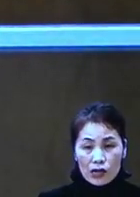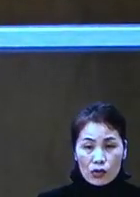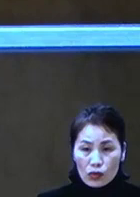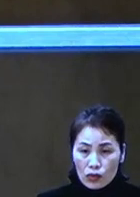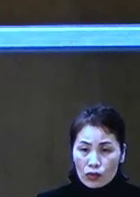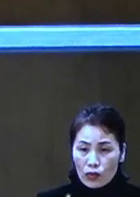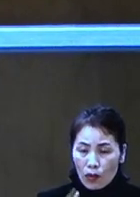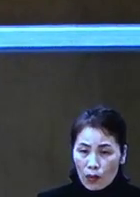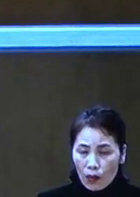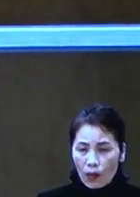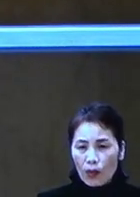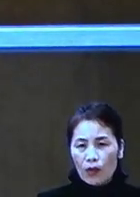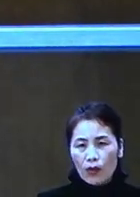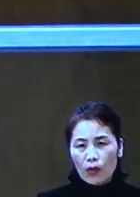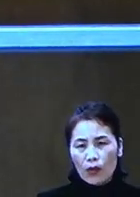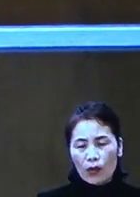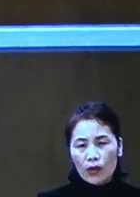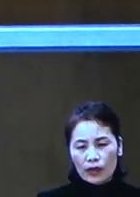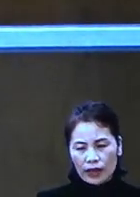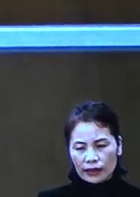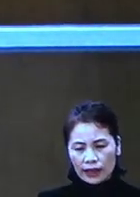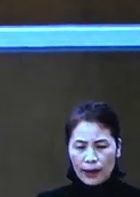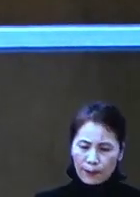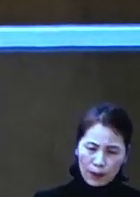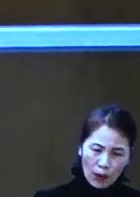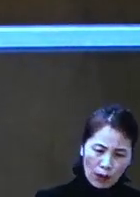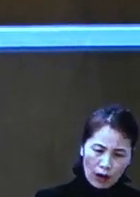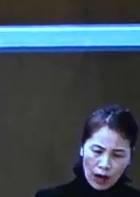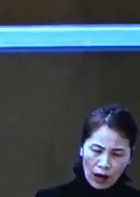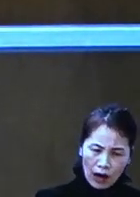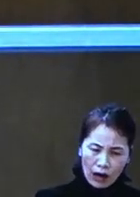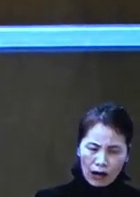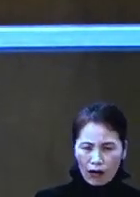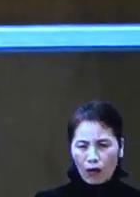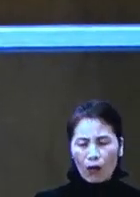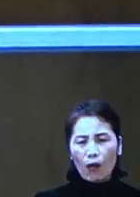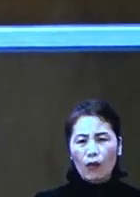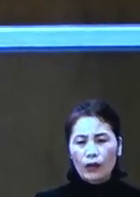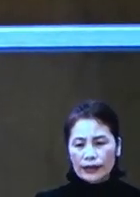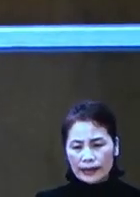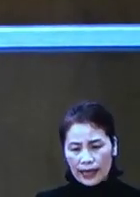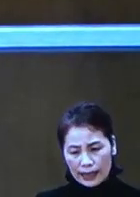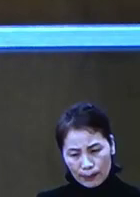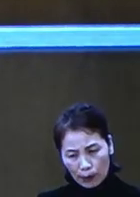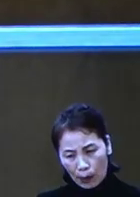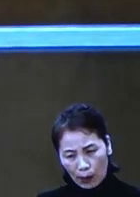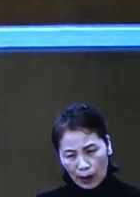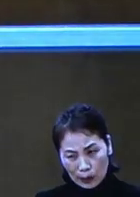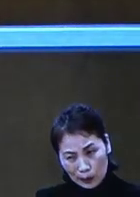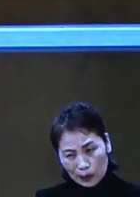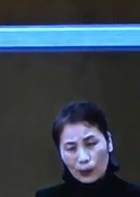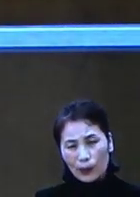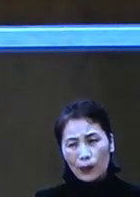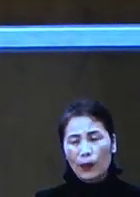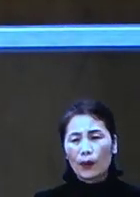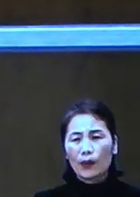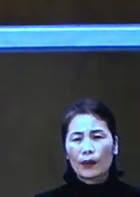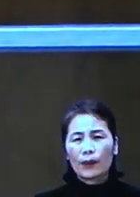평가하는 것은 왜 그렇게 인색한 것인지 마치 김동연 지사가 비판해온 부태 정치의 모습과도